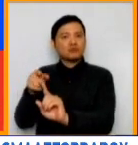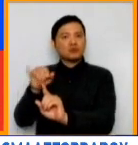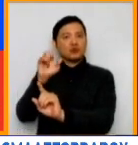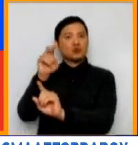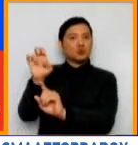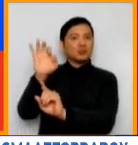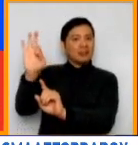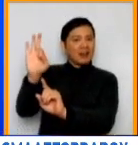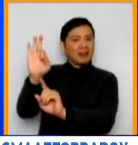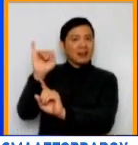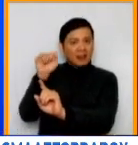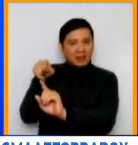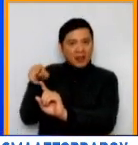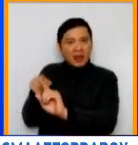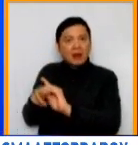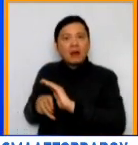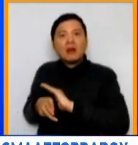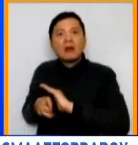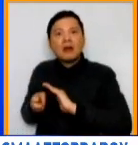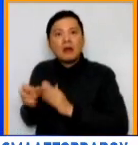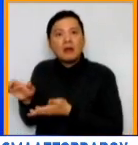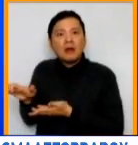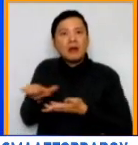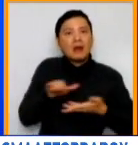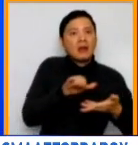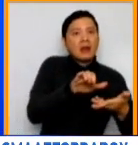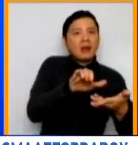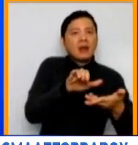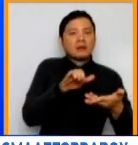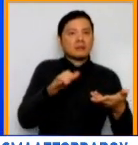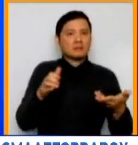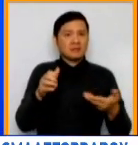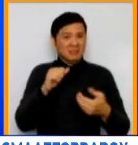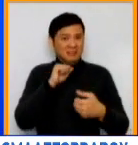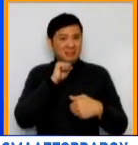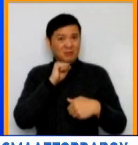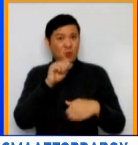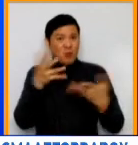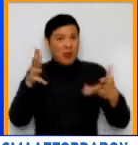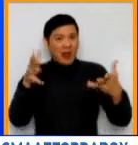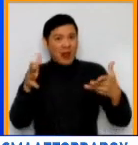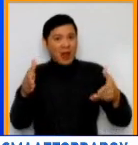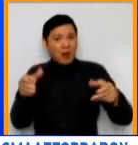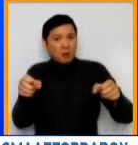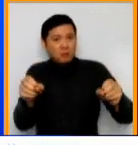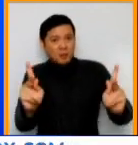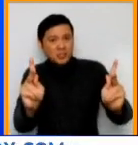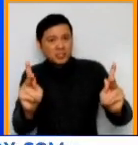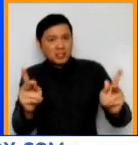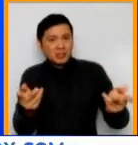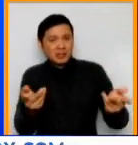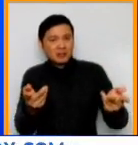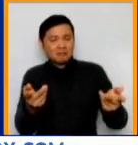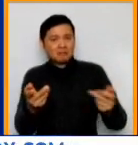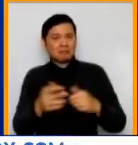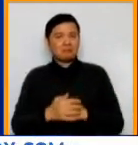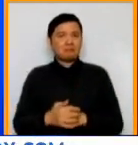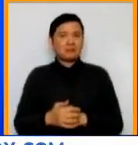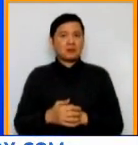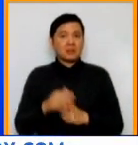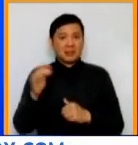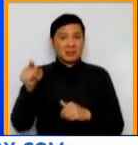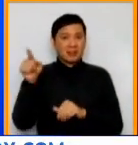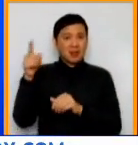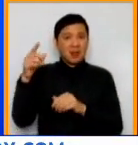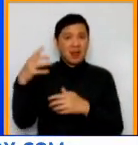yung vaccines without authority. Ang nag-request at yung nag-receive official ng Provincial Health Office. Same